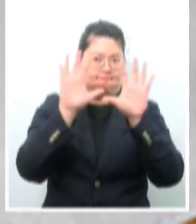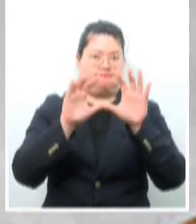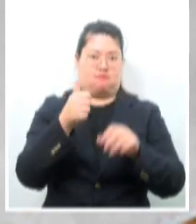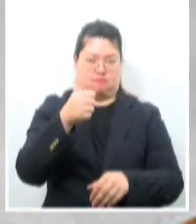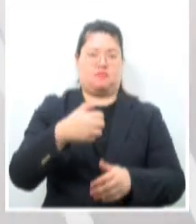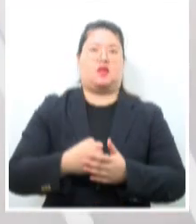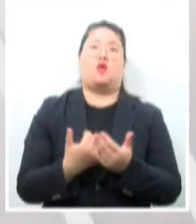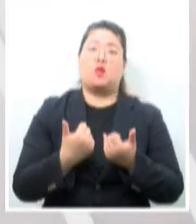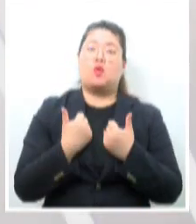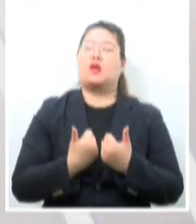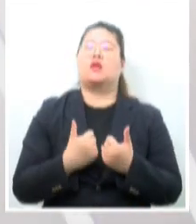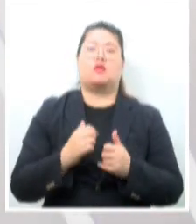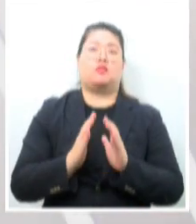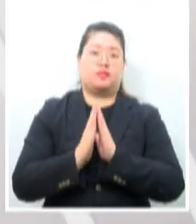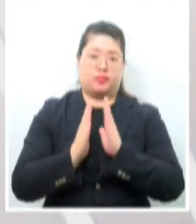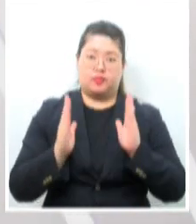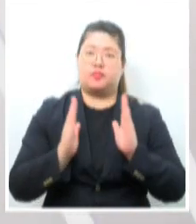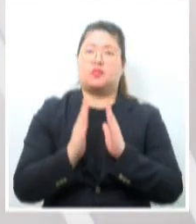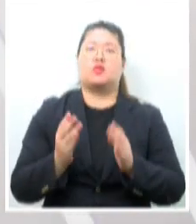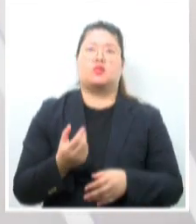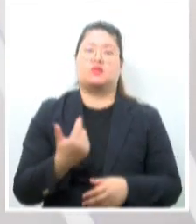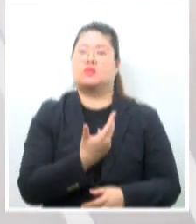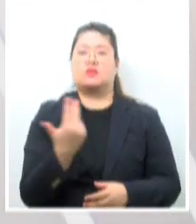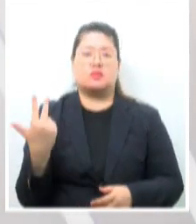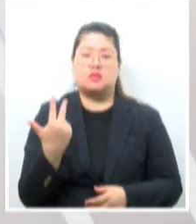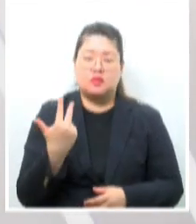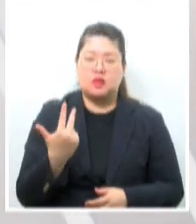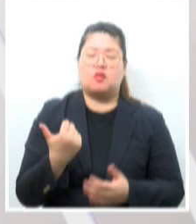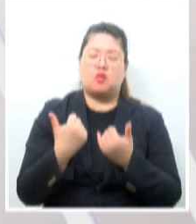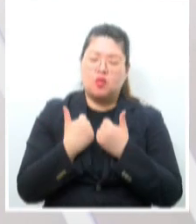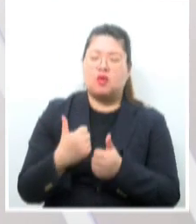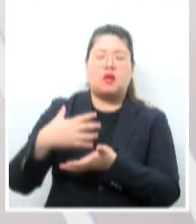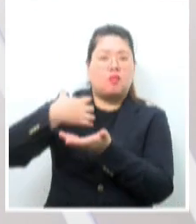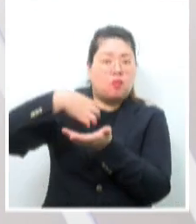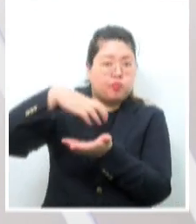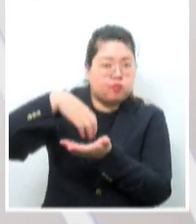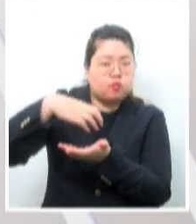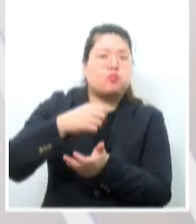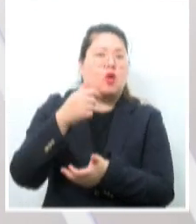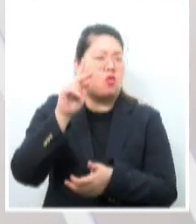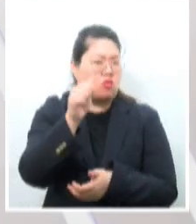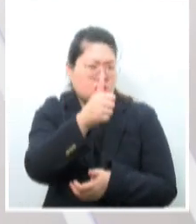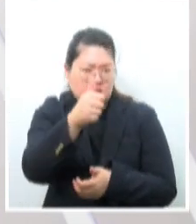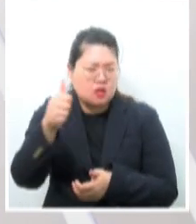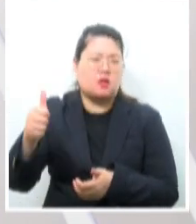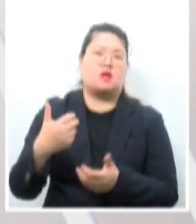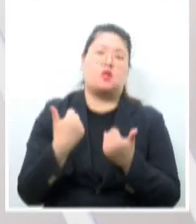วันนี้นะคะก็ต้องขอขอบคุณนะคะทั้ง3ท่านเลยค่ะที่มาให้ข้อมูลดีๆนะคะทำใ เราได้เห็นเรื่องของเส้นทางการพัฒนาตัวเ